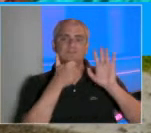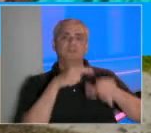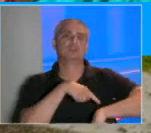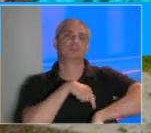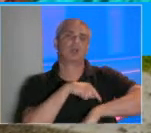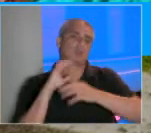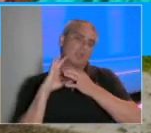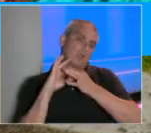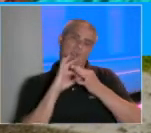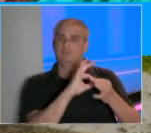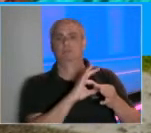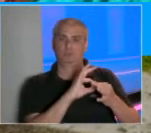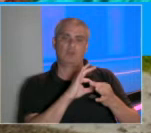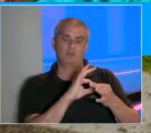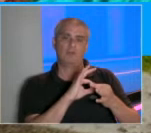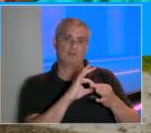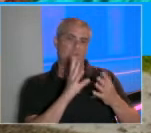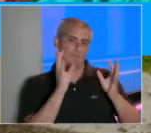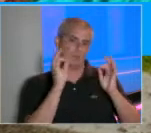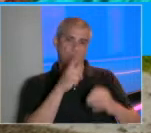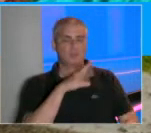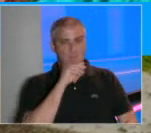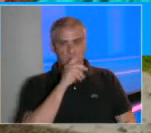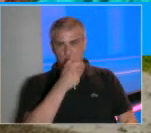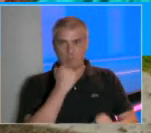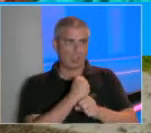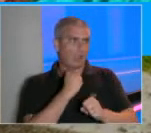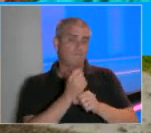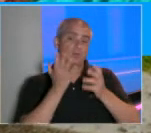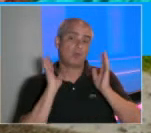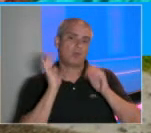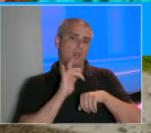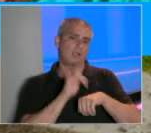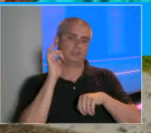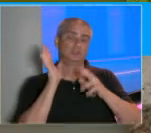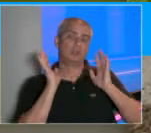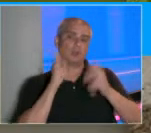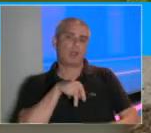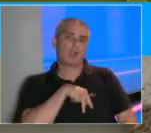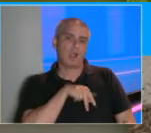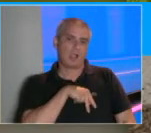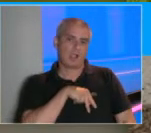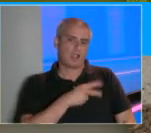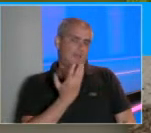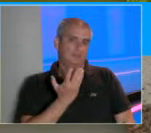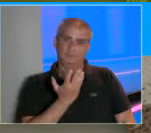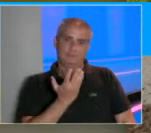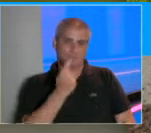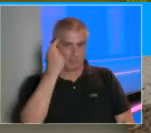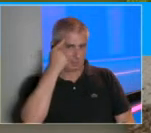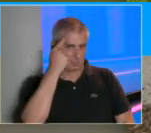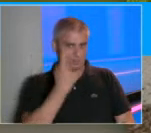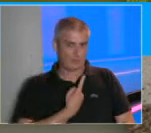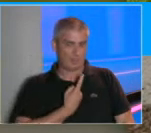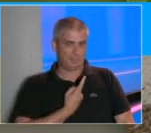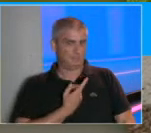שעות ברצף, קל וחומר, כאשר מדובר בעבודה כל כך רגישה, כל כך אחראית. אתה תחשוב על